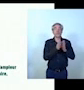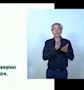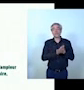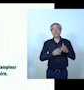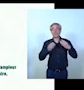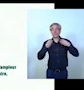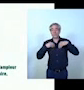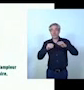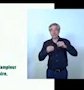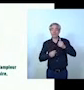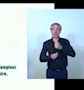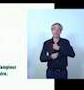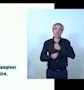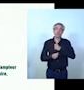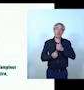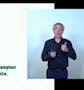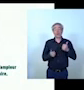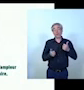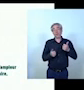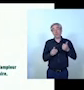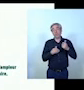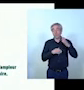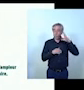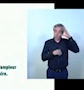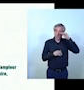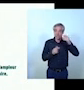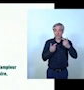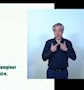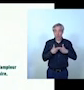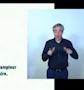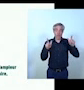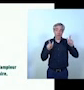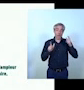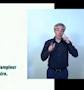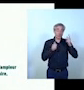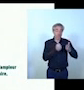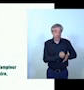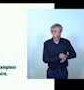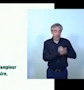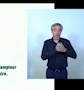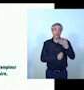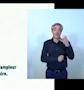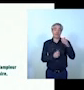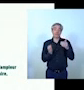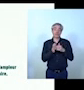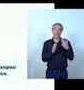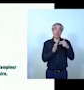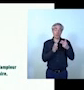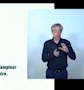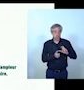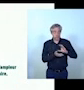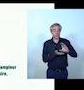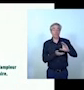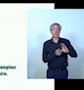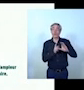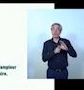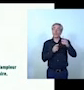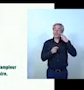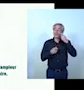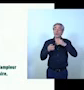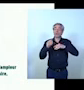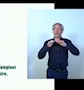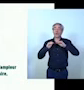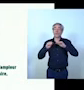libérales continueront d'être soutenues à hauteur de 400 000 euros dans une vision partagée avec Madame Jacotto d'un commerce et d'un